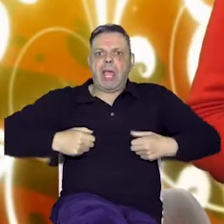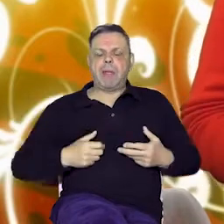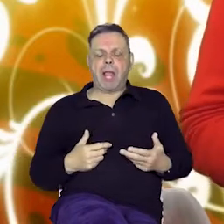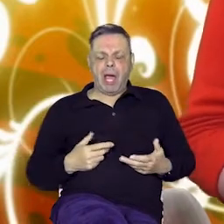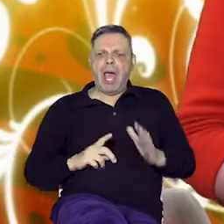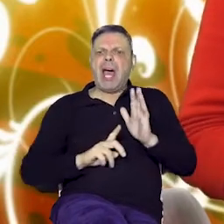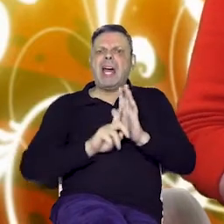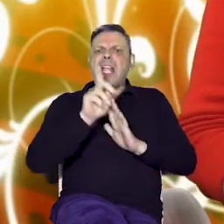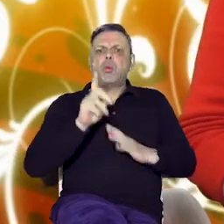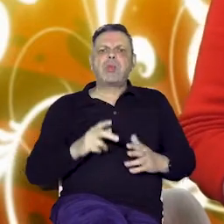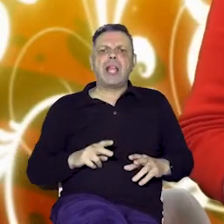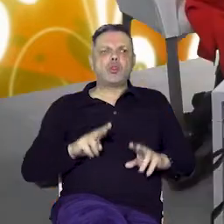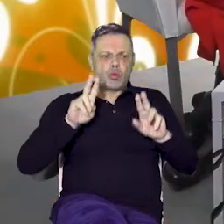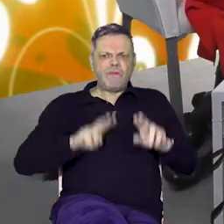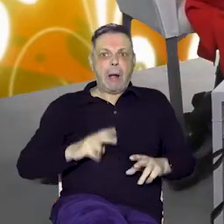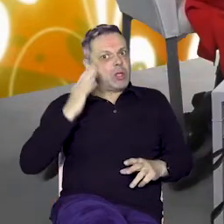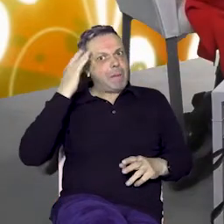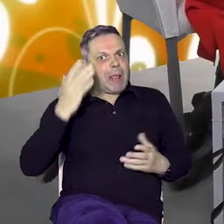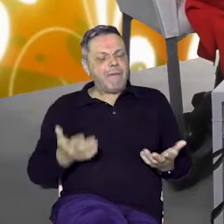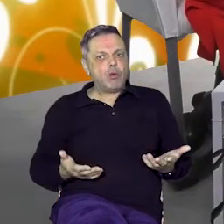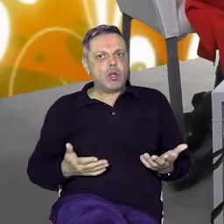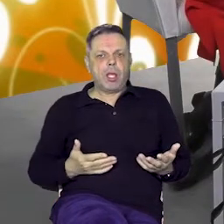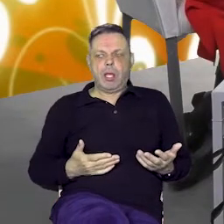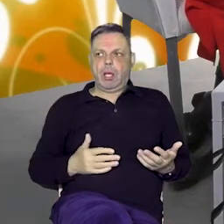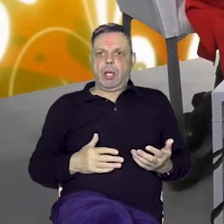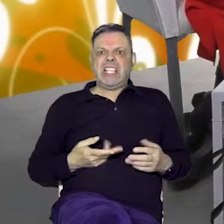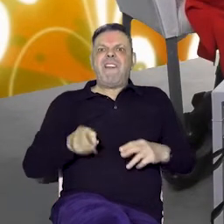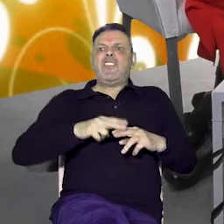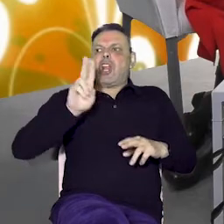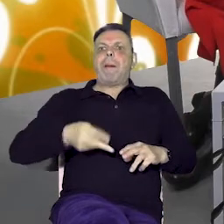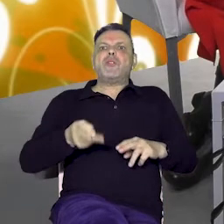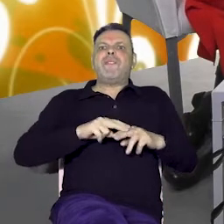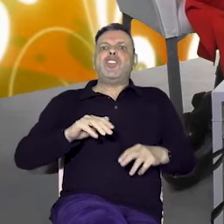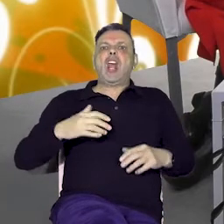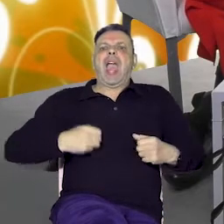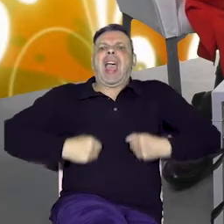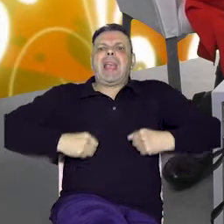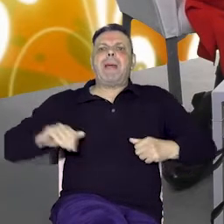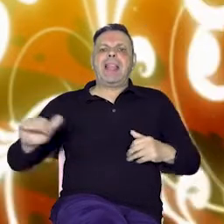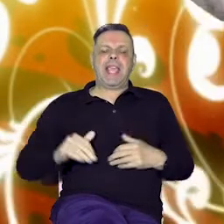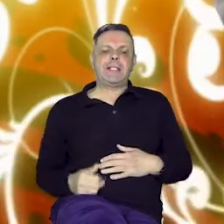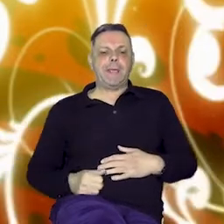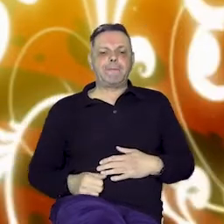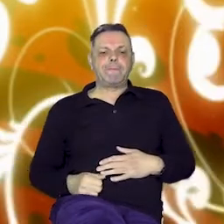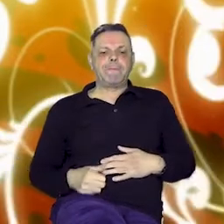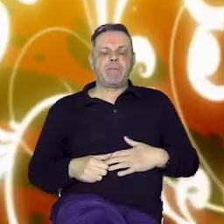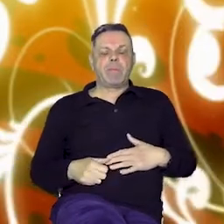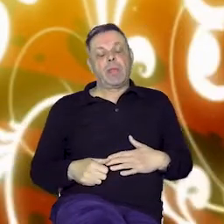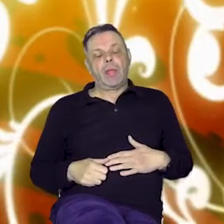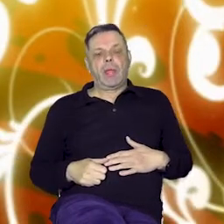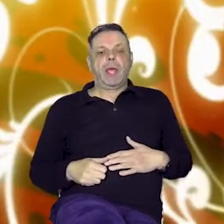istraživanja su zaista zabrinjavajući. Da. Zaista zabrinjavajući, a vi znadete bolje nego ja. Ne znam ja bolje od vas, ali će znati